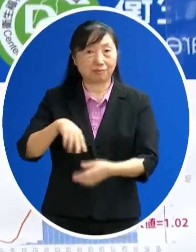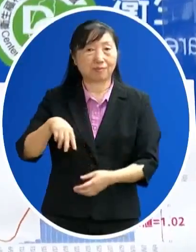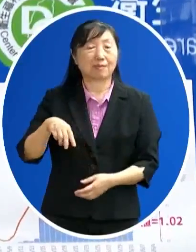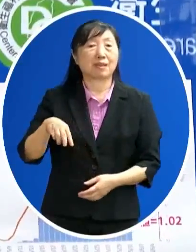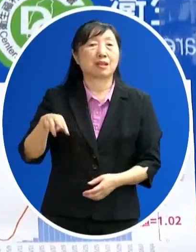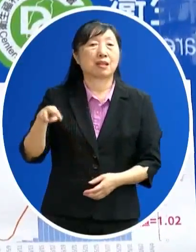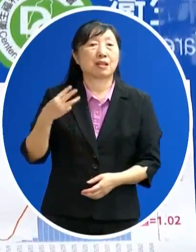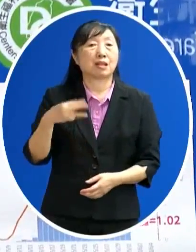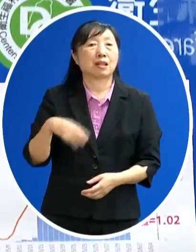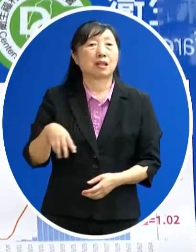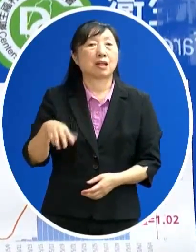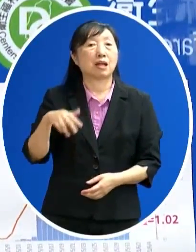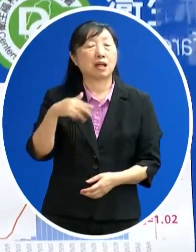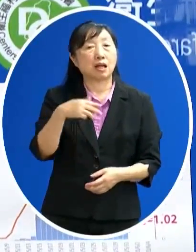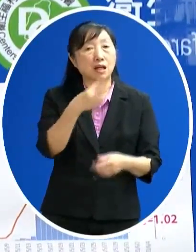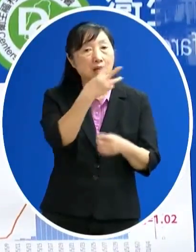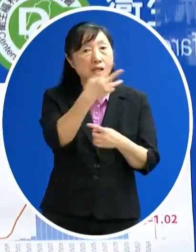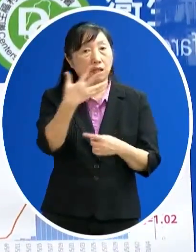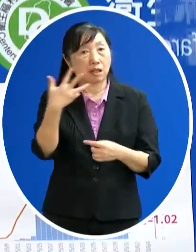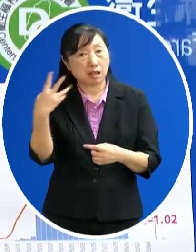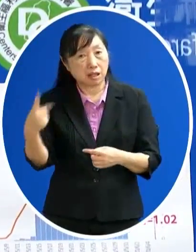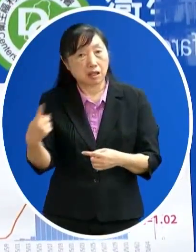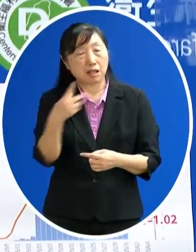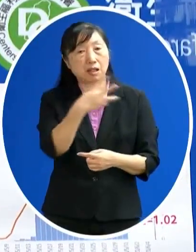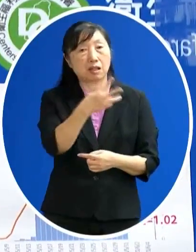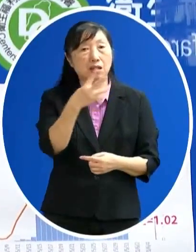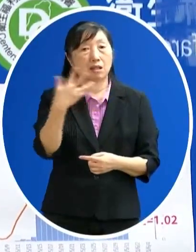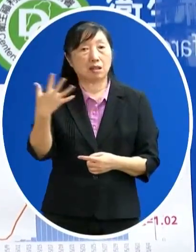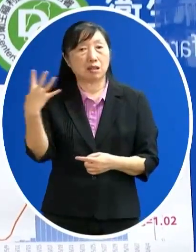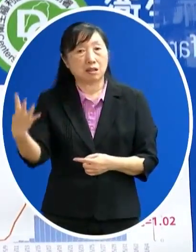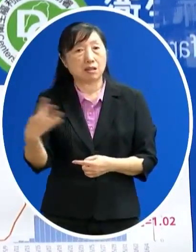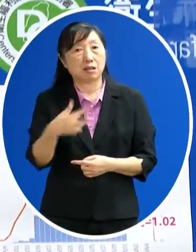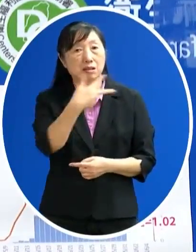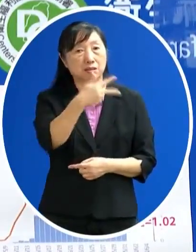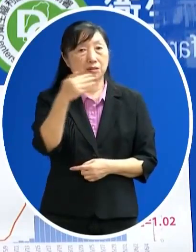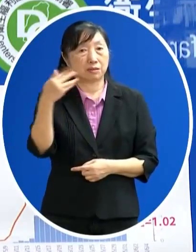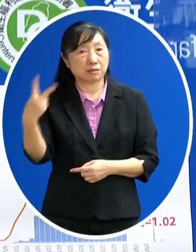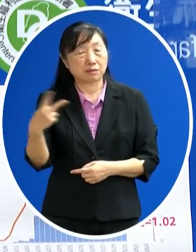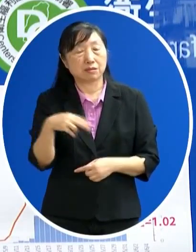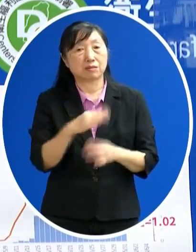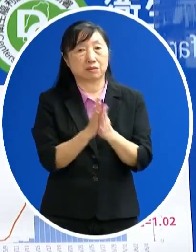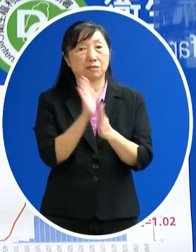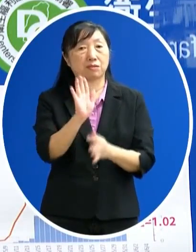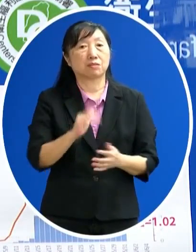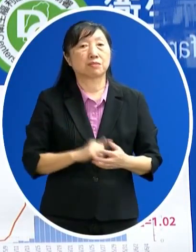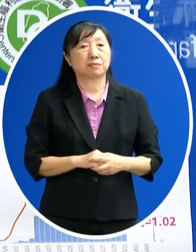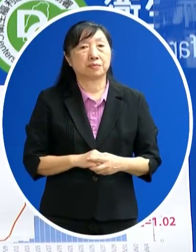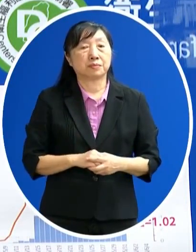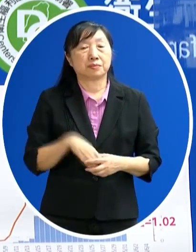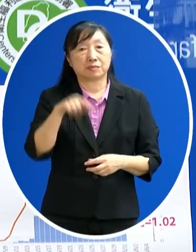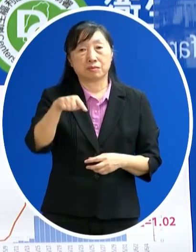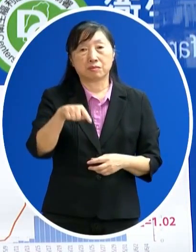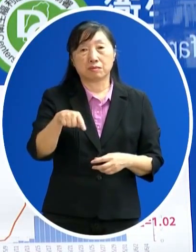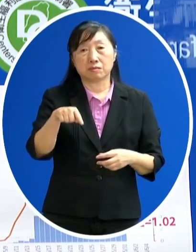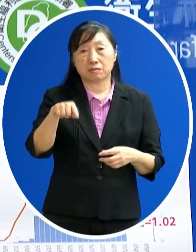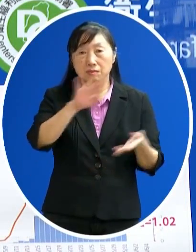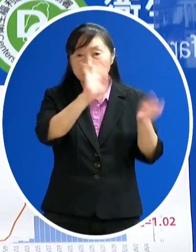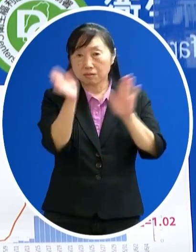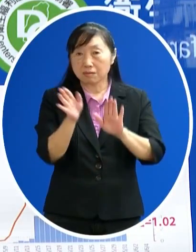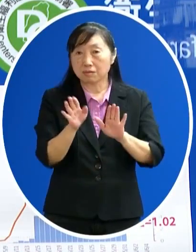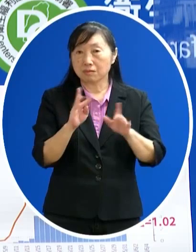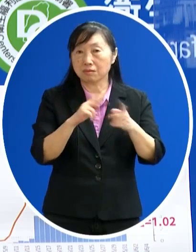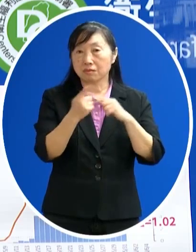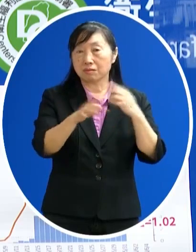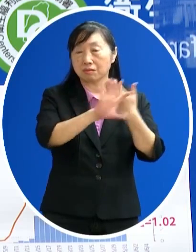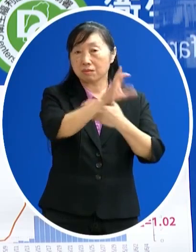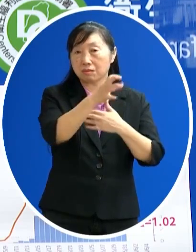3815里面有838、3844里面有792，好，那以这样的一个规模，显然大家可以看到比国